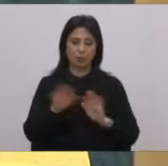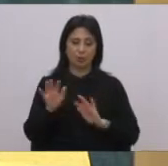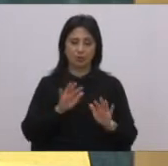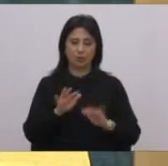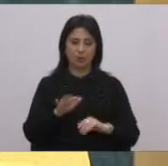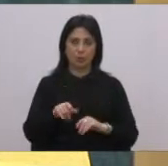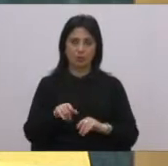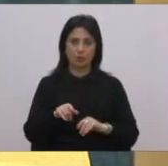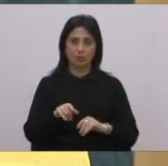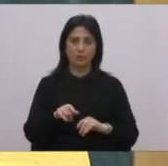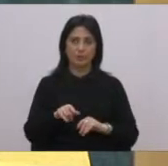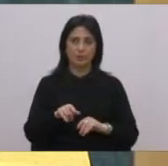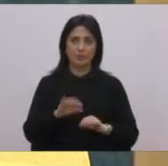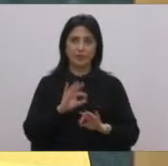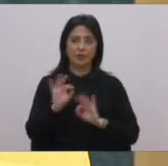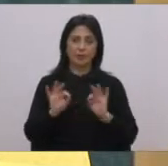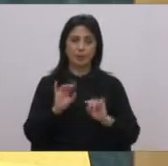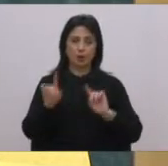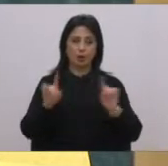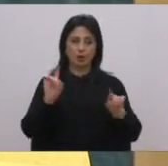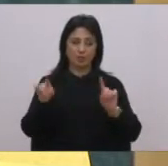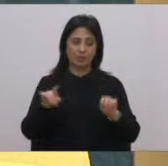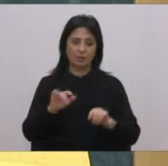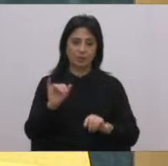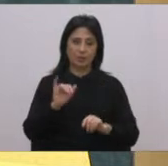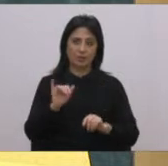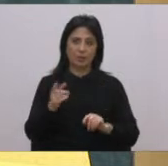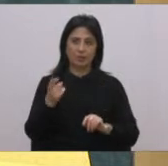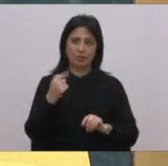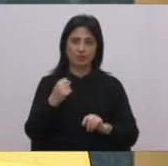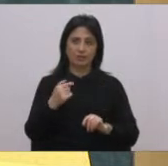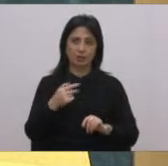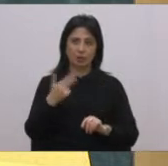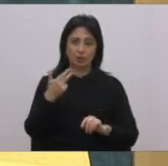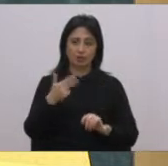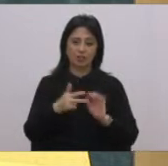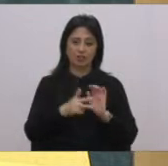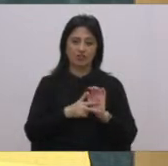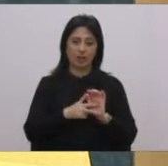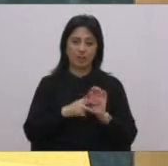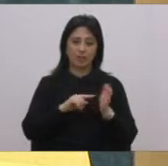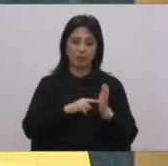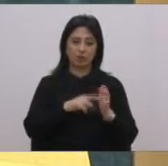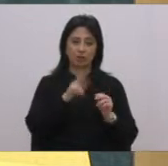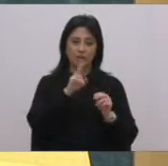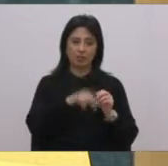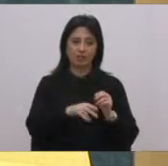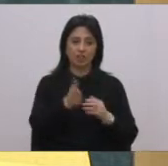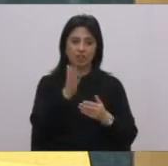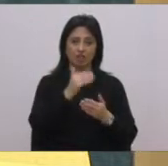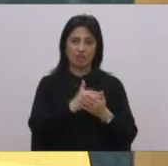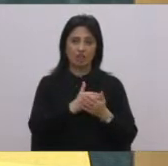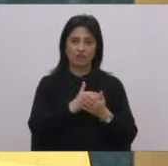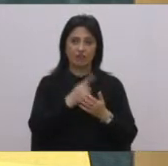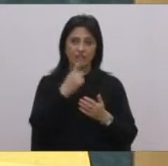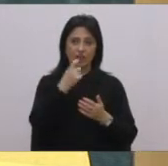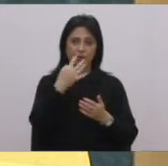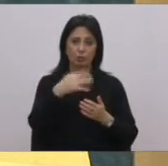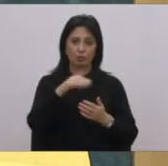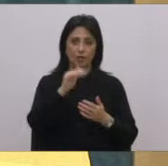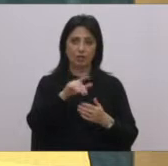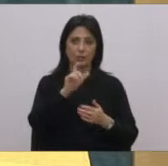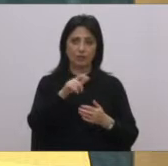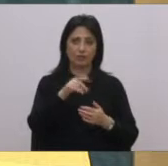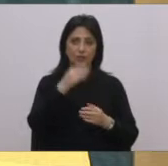მიმდინარეობდა პროექტები, საიდანაც ახლობლად 38 მდებარეობაში დასრულდა, რომლის შედეგადაც 140,000